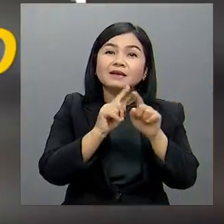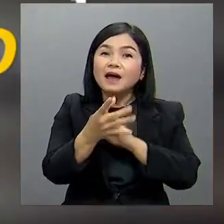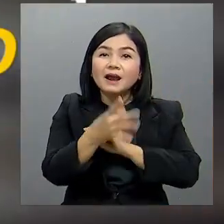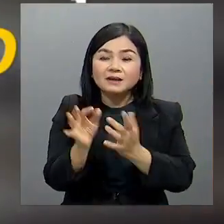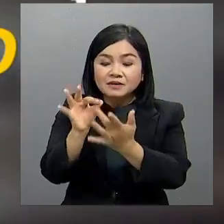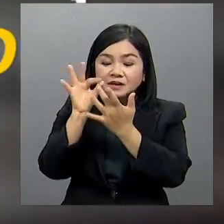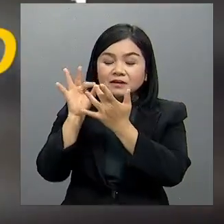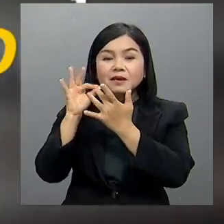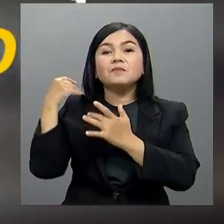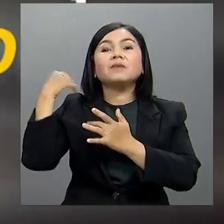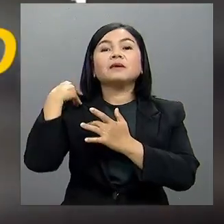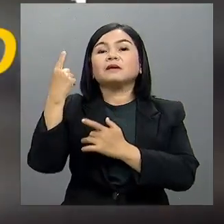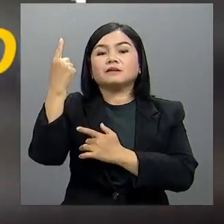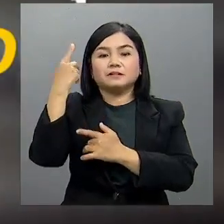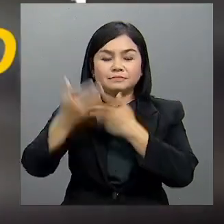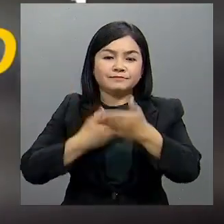1